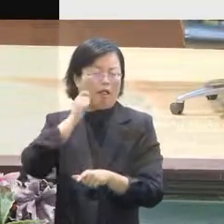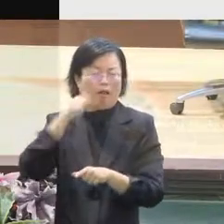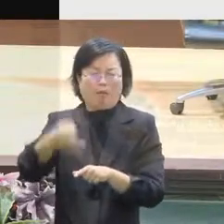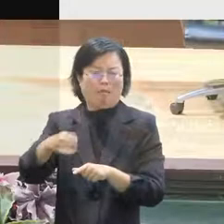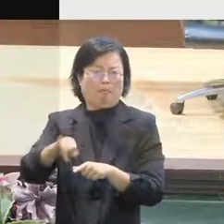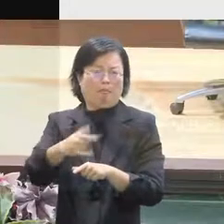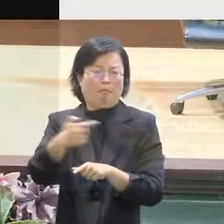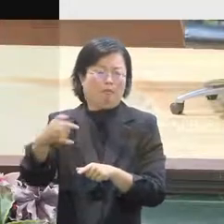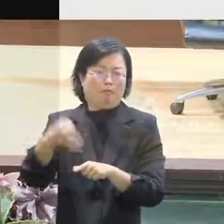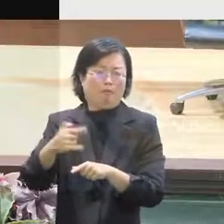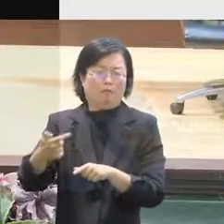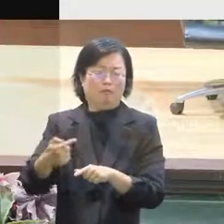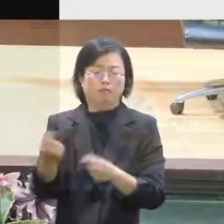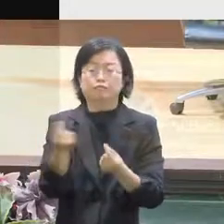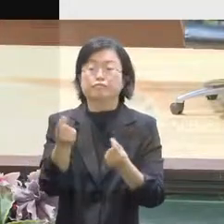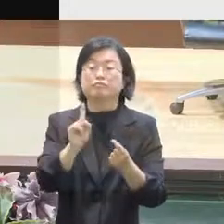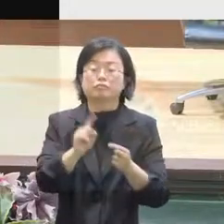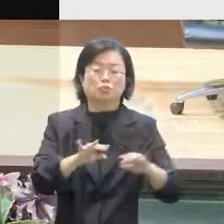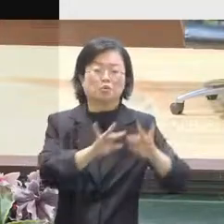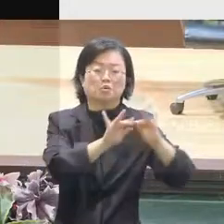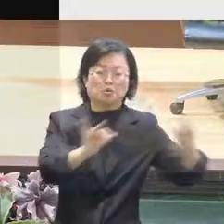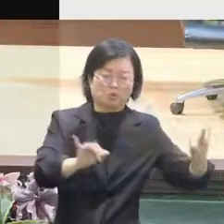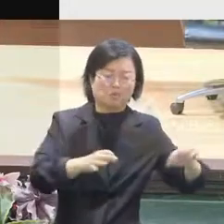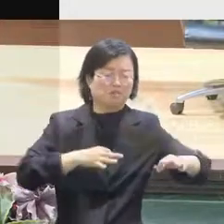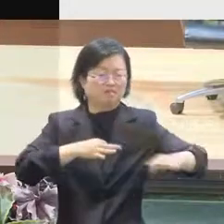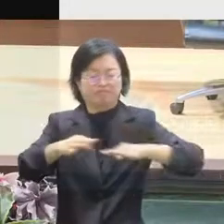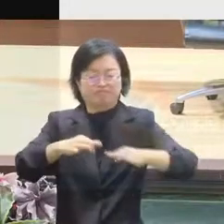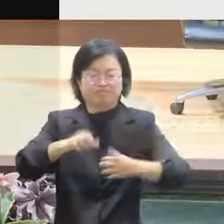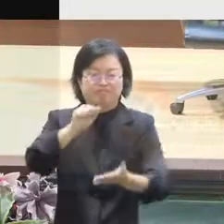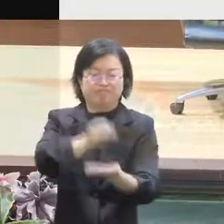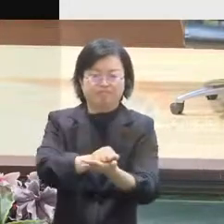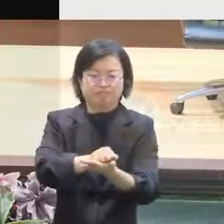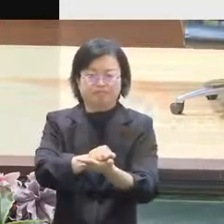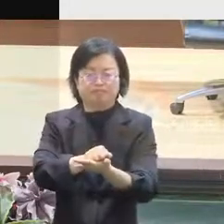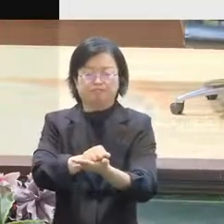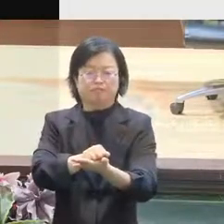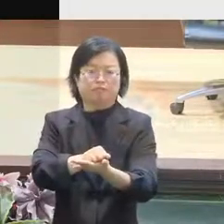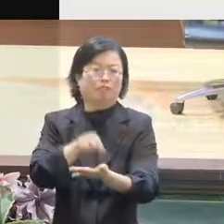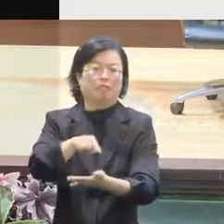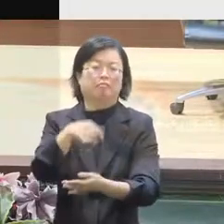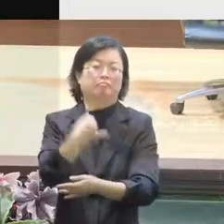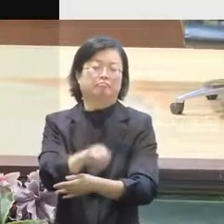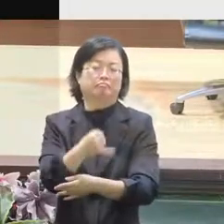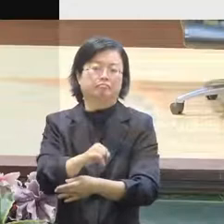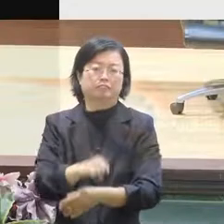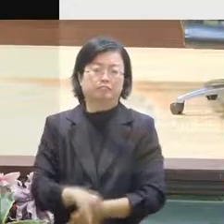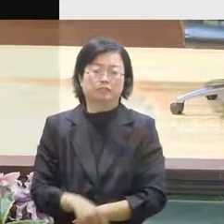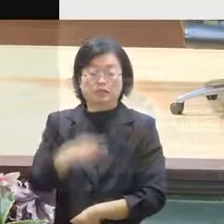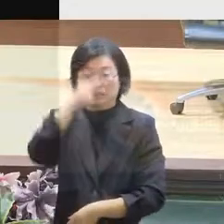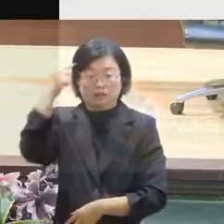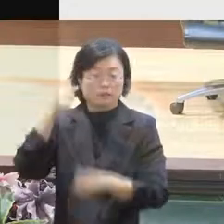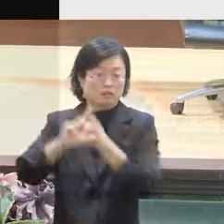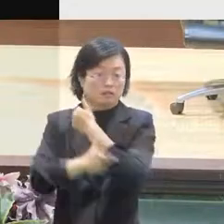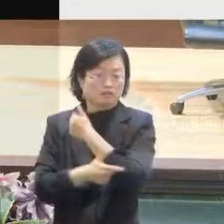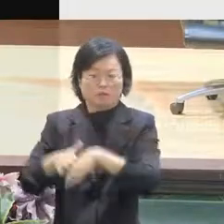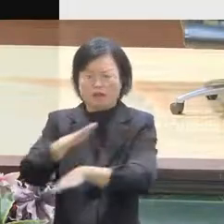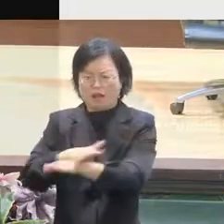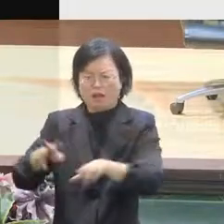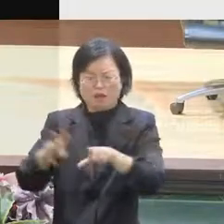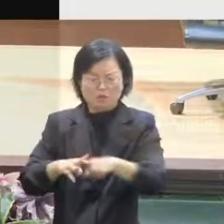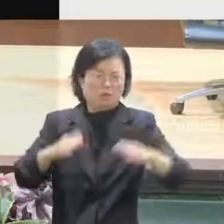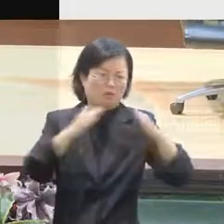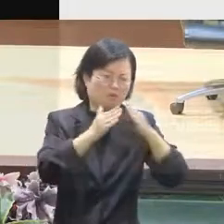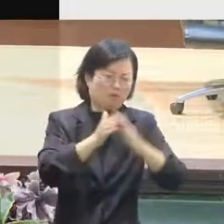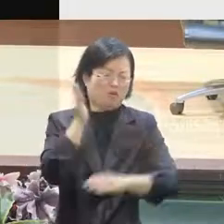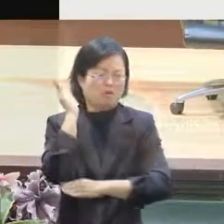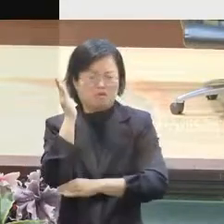边这里有土地商业登记，他们的得分是并列最末的。那么其实司法及安全、房屋、政